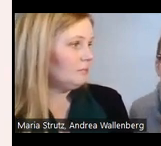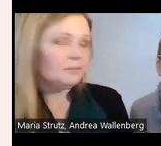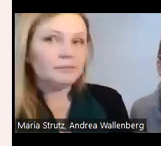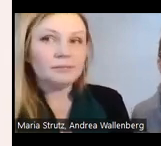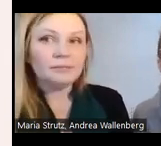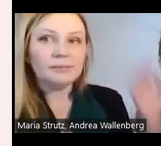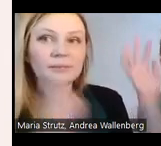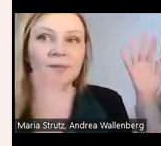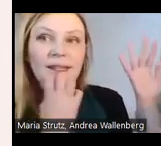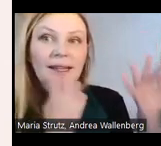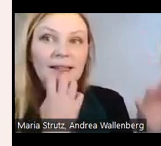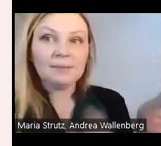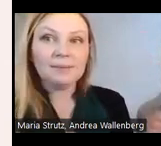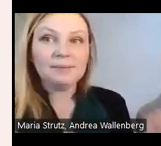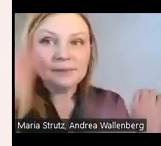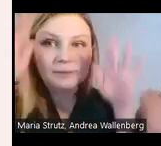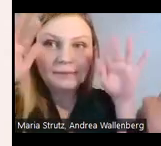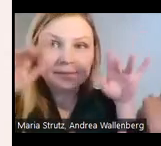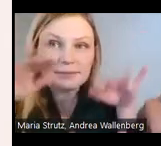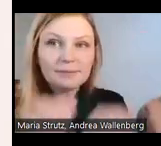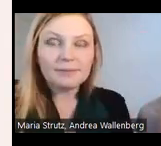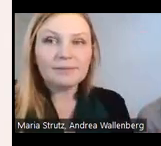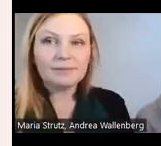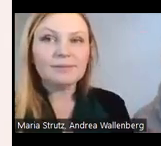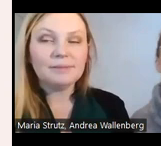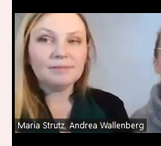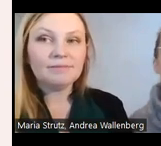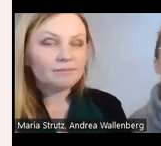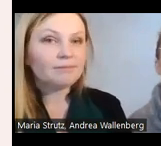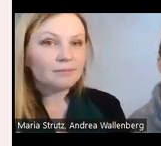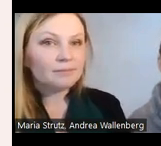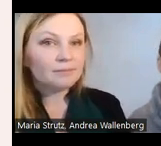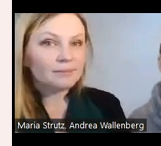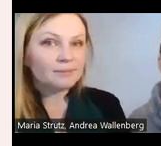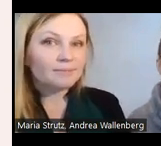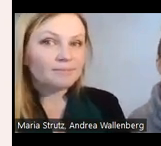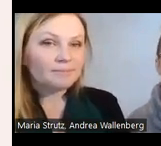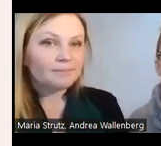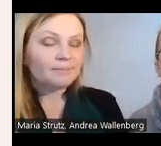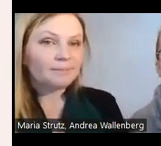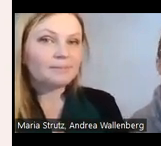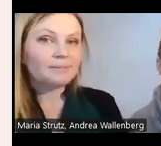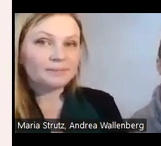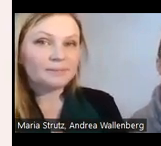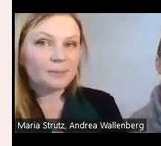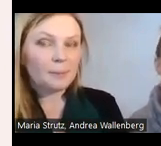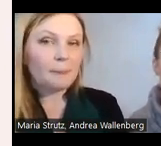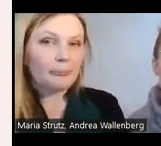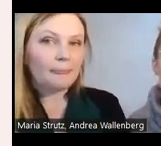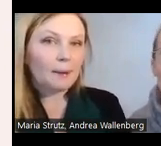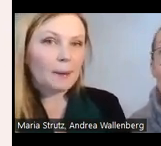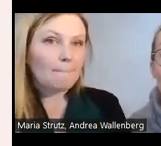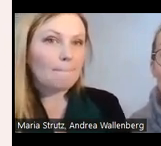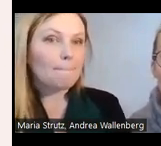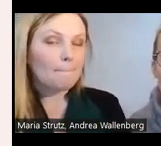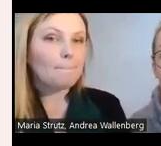Att det är kallt eller att det kommer snö eller att man är ute eller något annat. Så att hitta röda tråden, tecken, och så använder